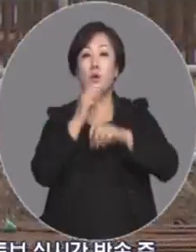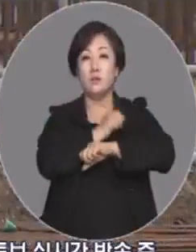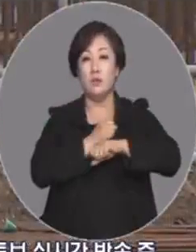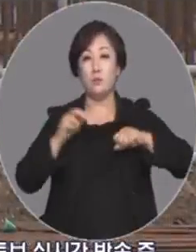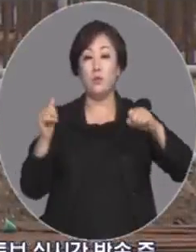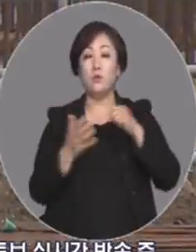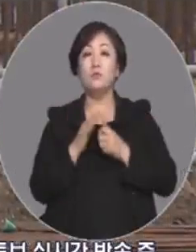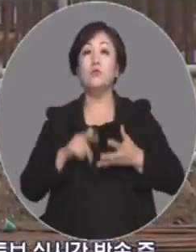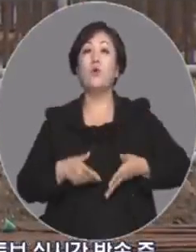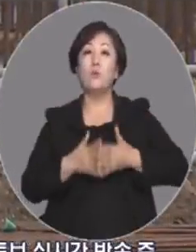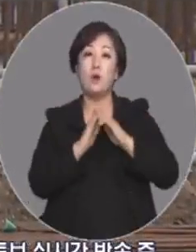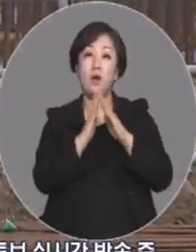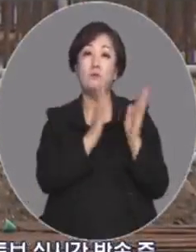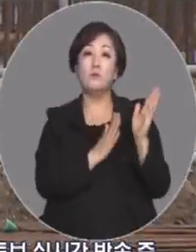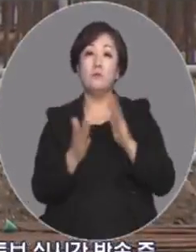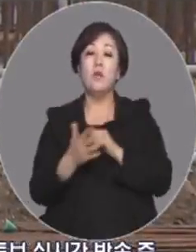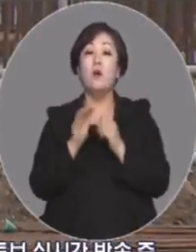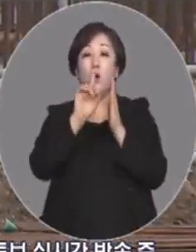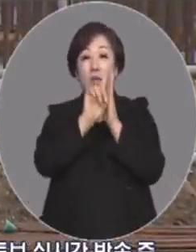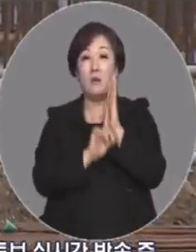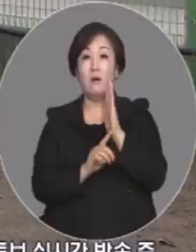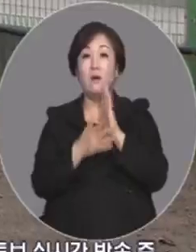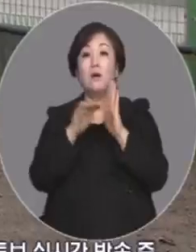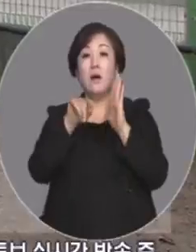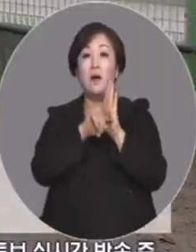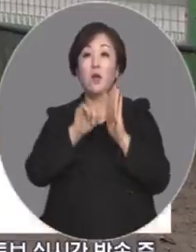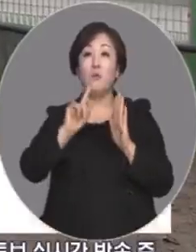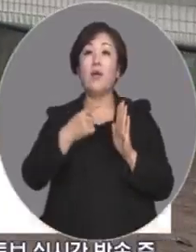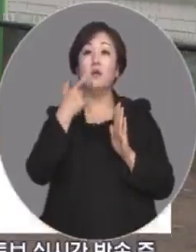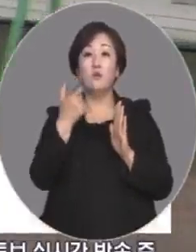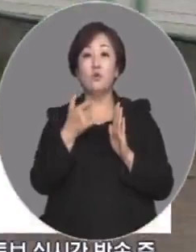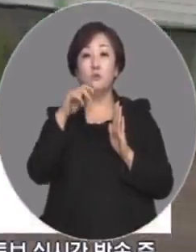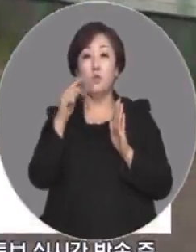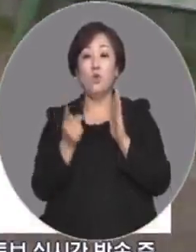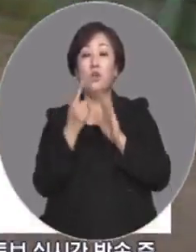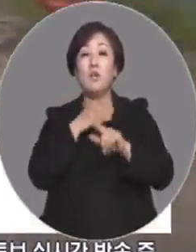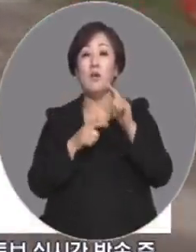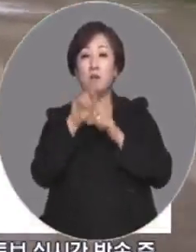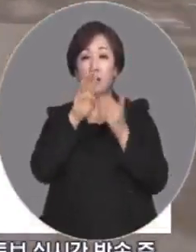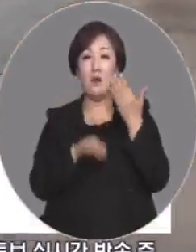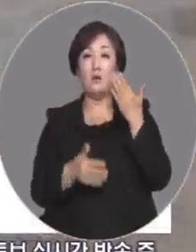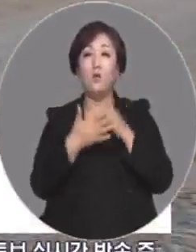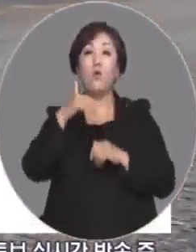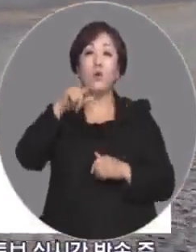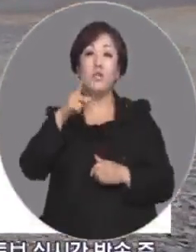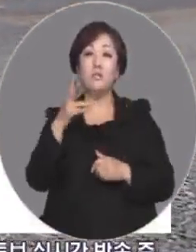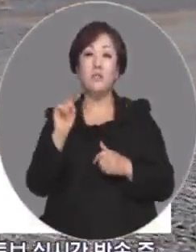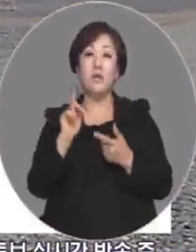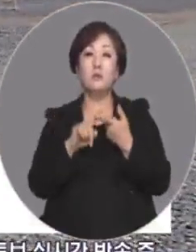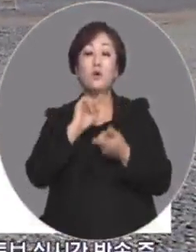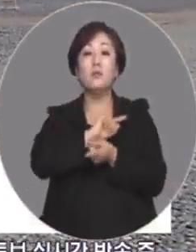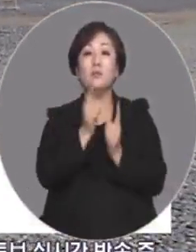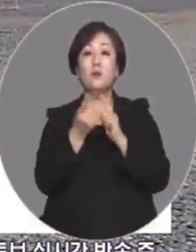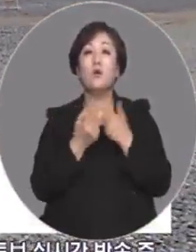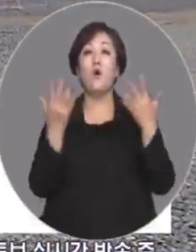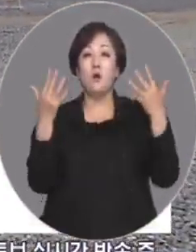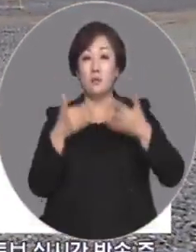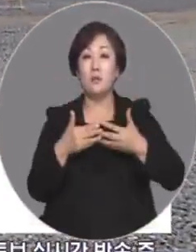밝혔습니다. 영하 160도 상태로 수입된 천연가스와 기체 상태의 부생수소를 서로